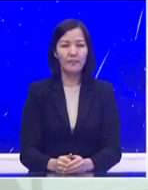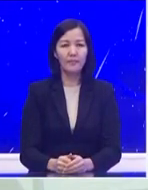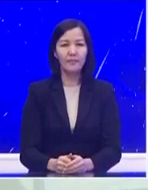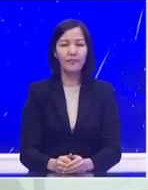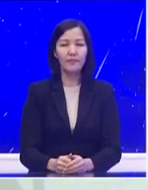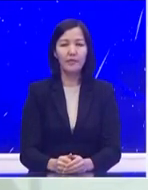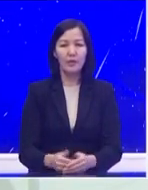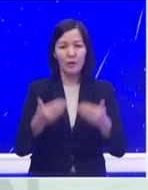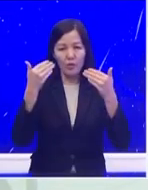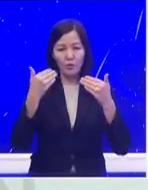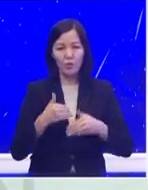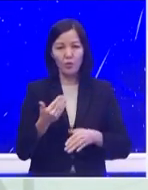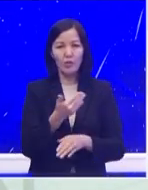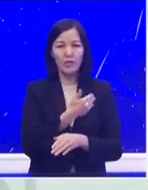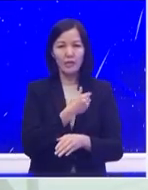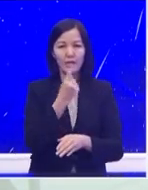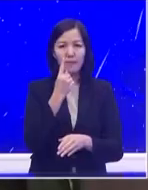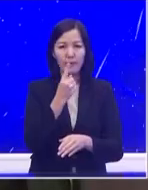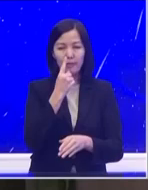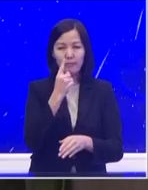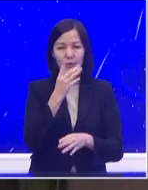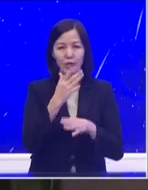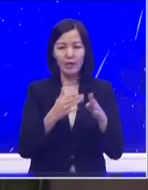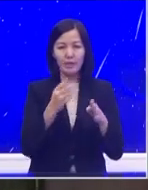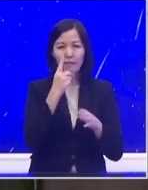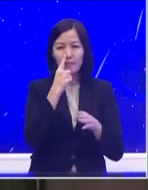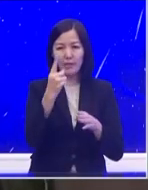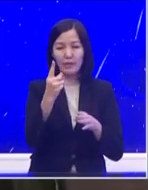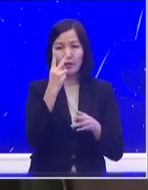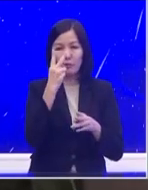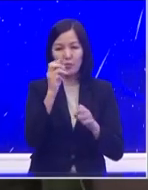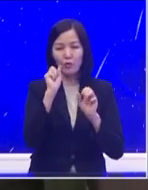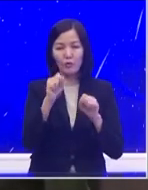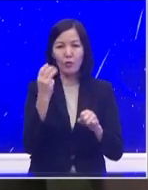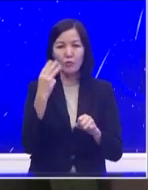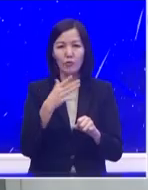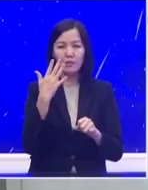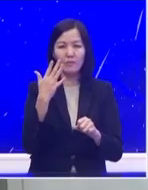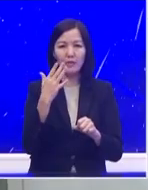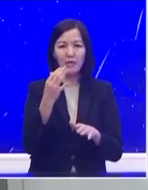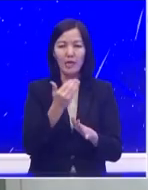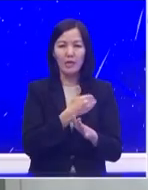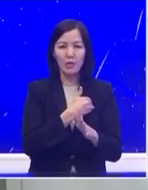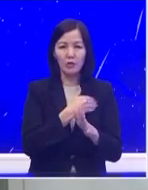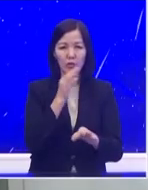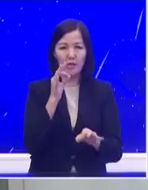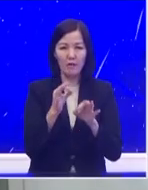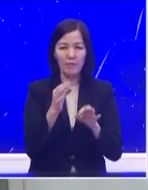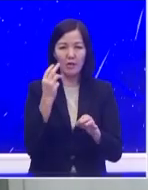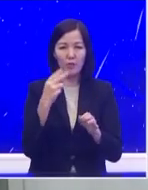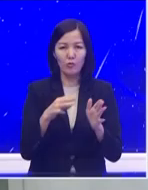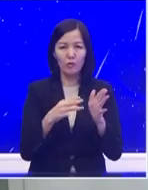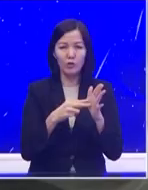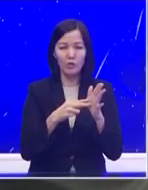Құрылғы адамның дене қызуын 1-1,5 метрден анықтайды. Қашықтықтағы тексеріс кезінде 35 градусқа дейін қалыпты, ал 37-ден